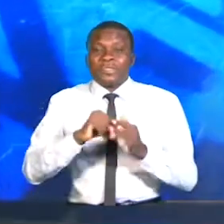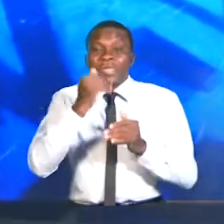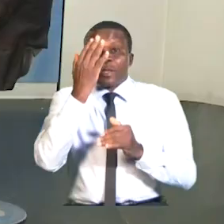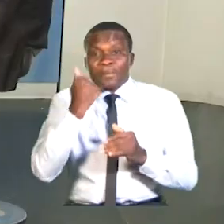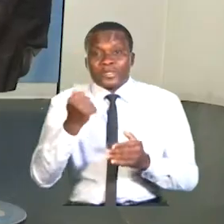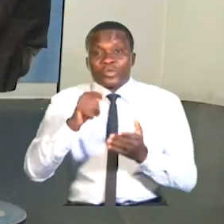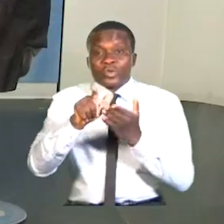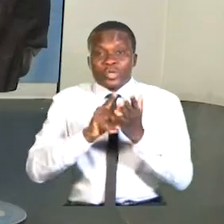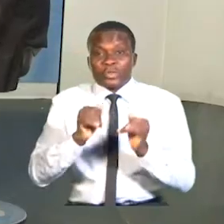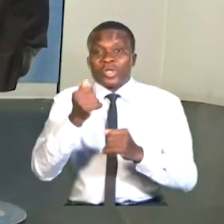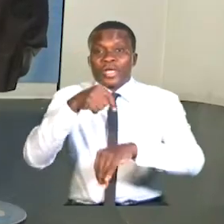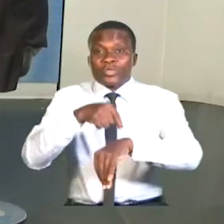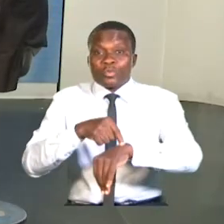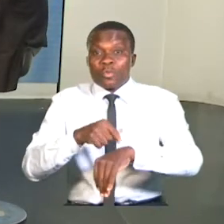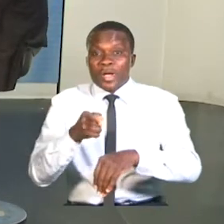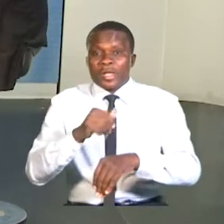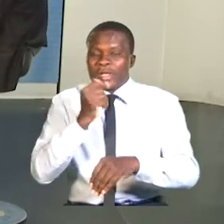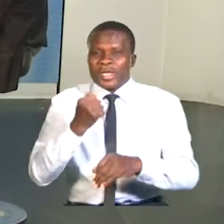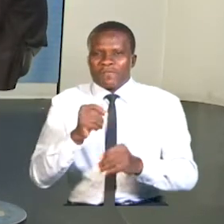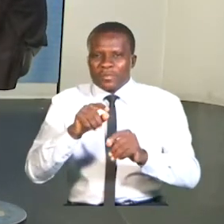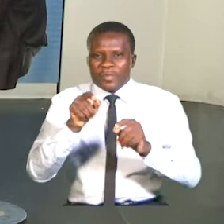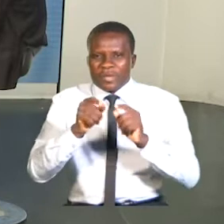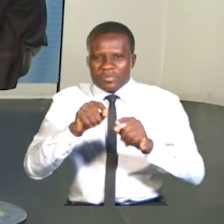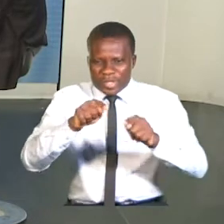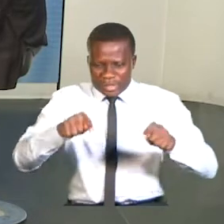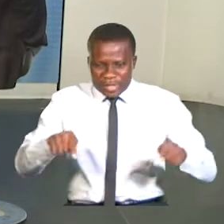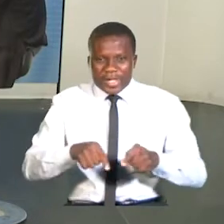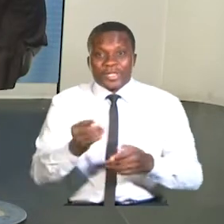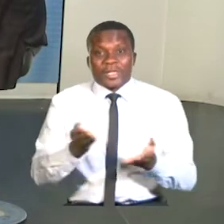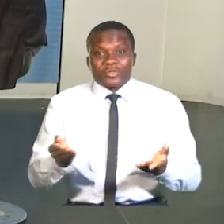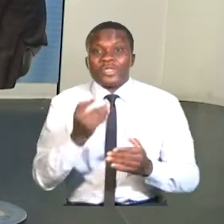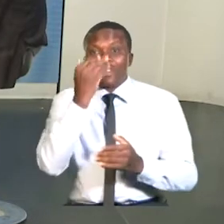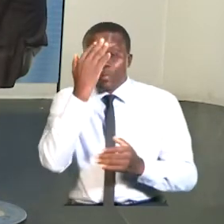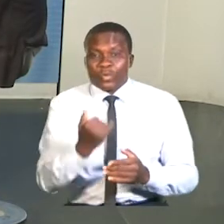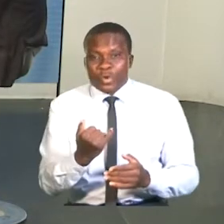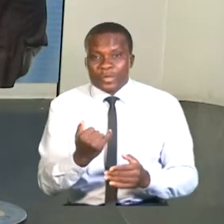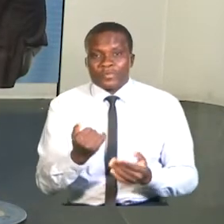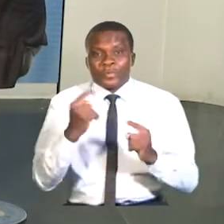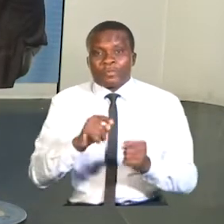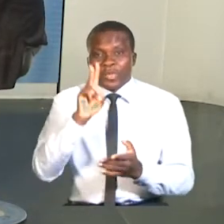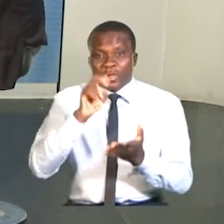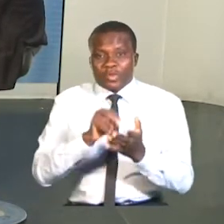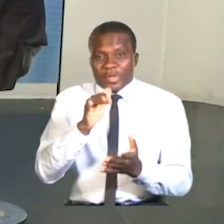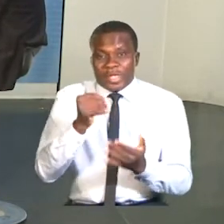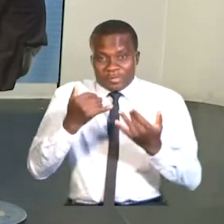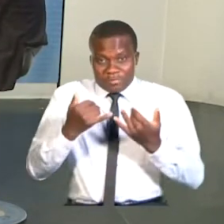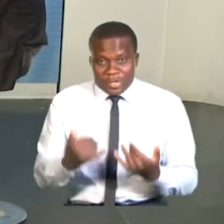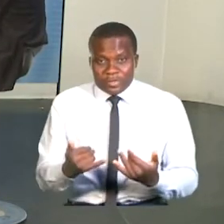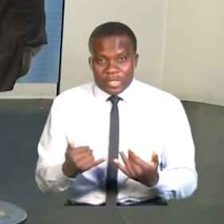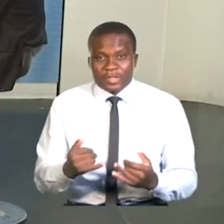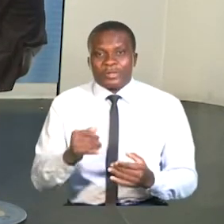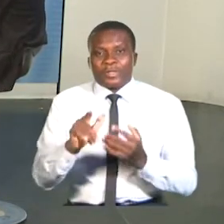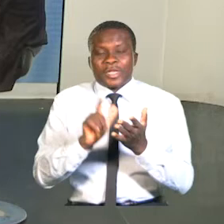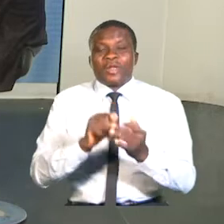parce que le législateur en ce moment n'avait pas si cadré la chose et c'est pour ça qu'en 2015 maintenant la